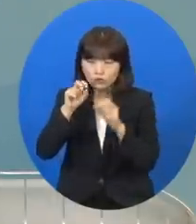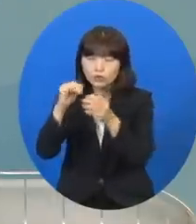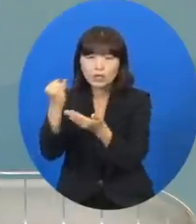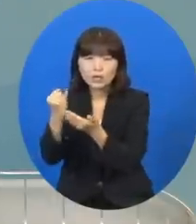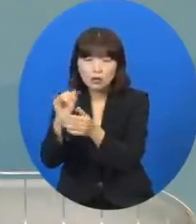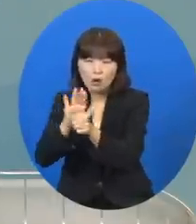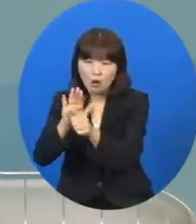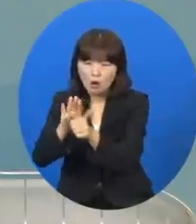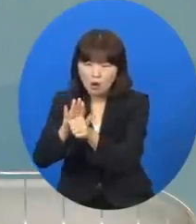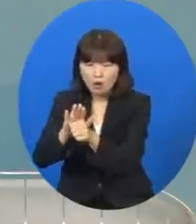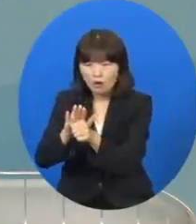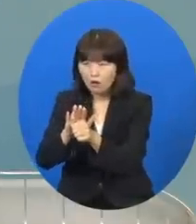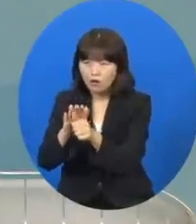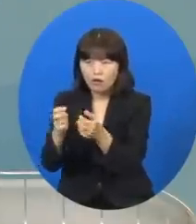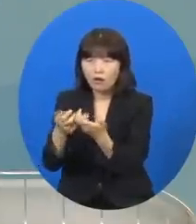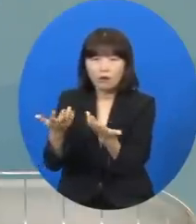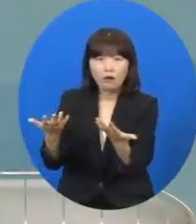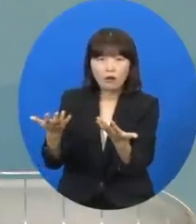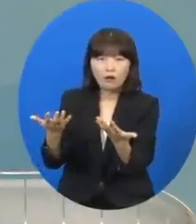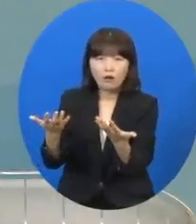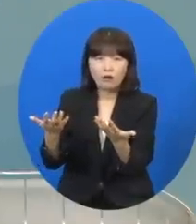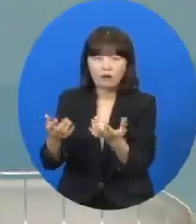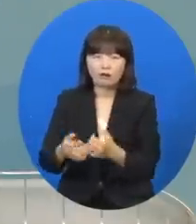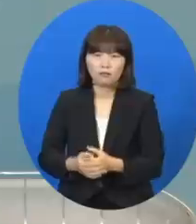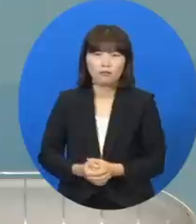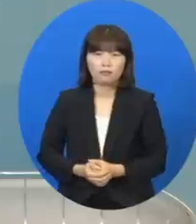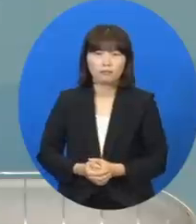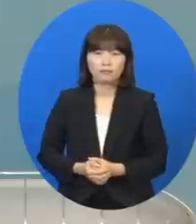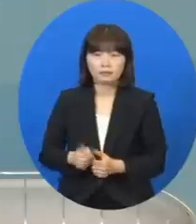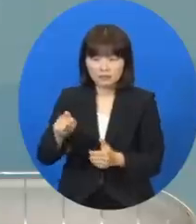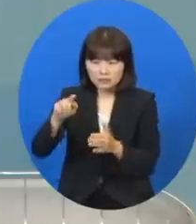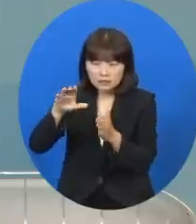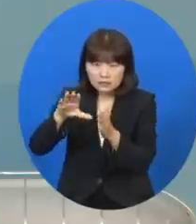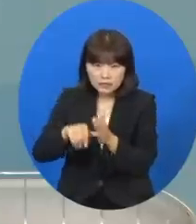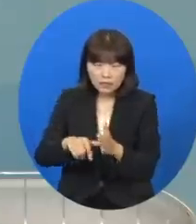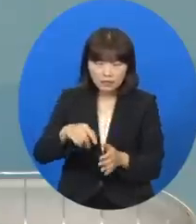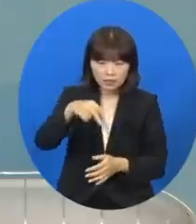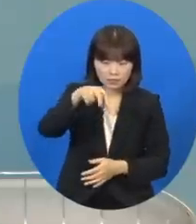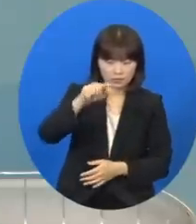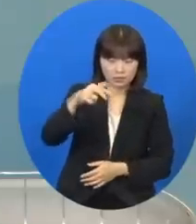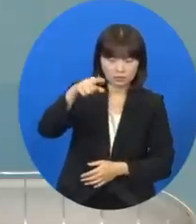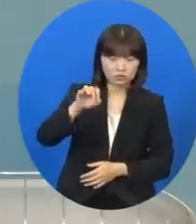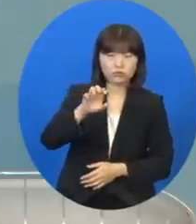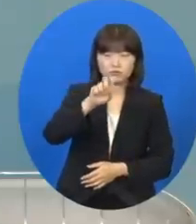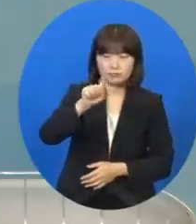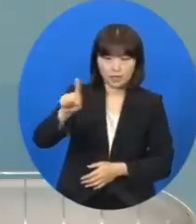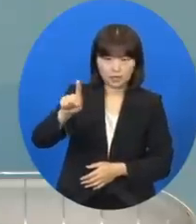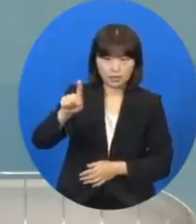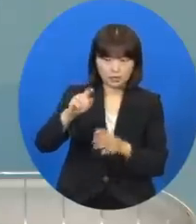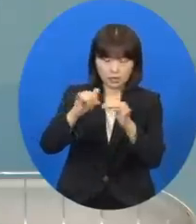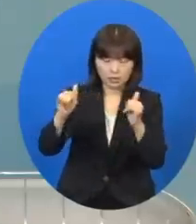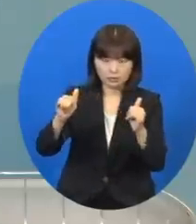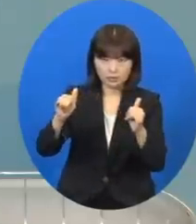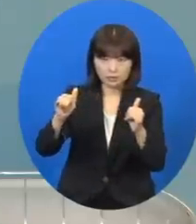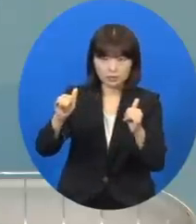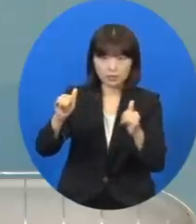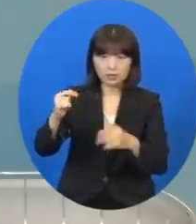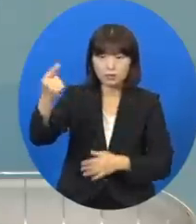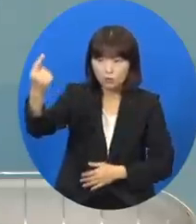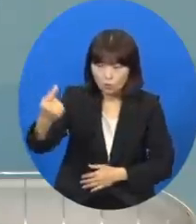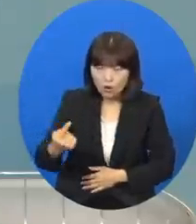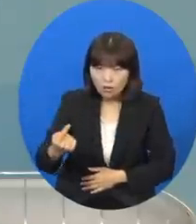없어서 어쩔 줄 모르고 있을 때 그 산중파 사람들이 내려와서 그 유아래